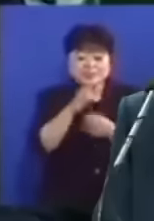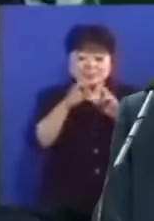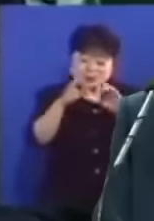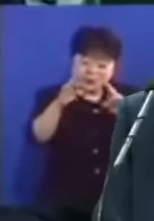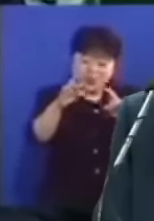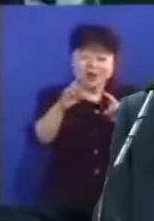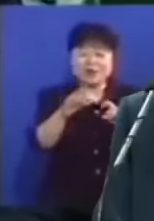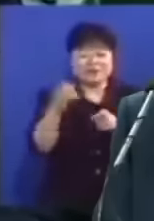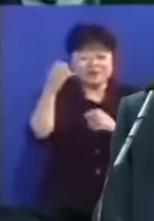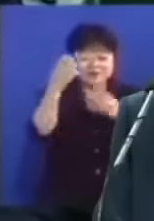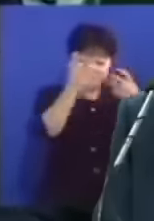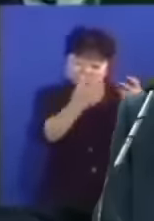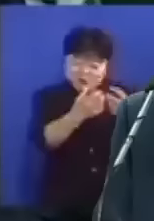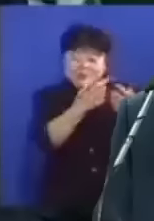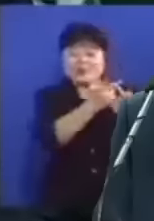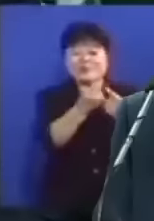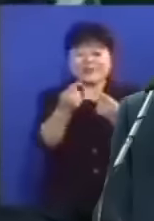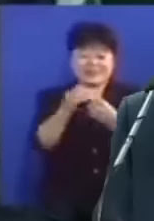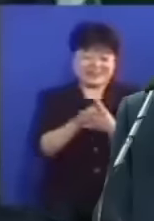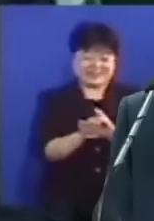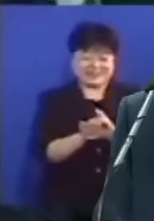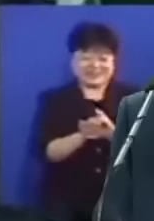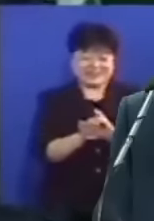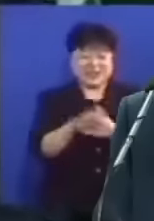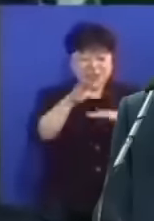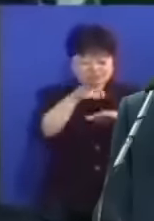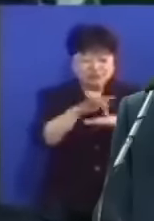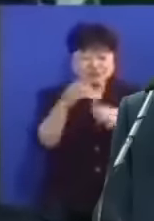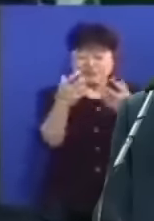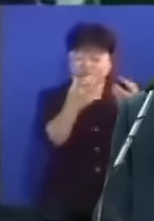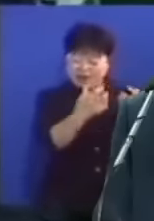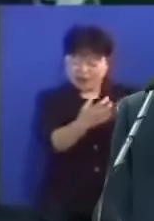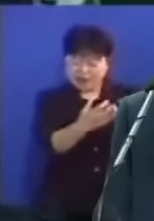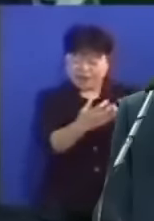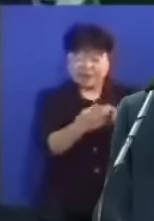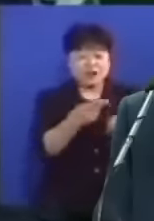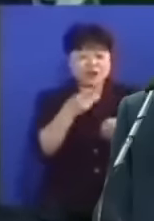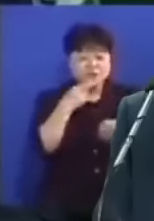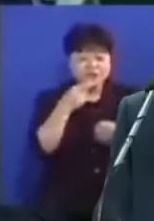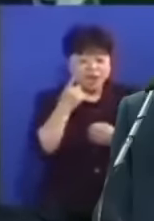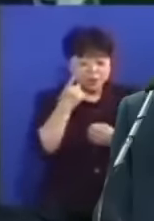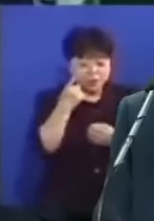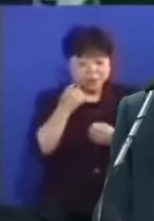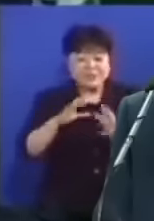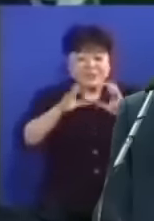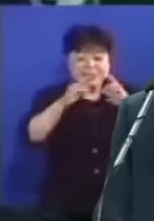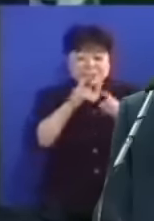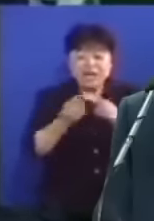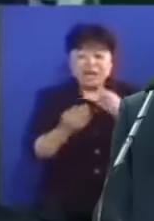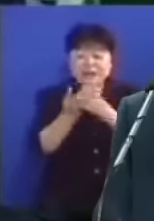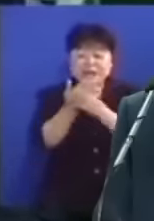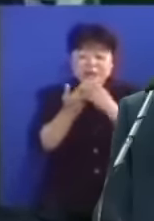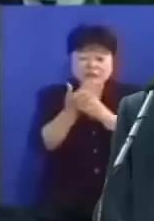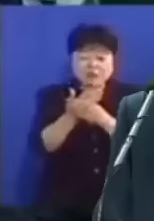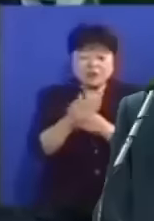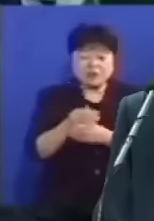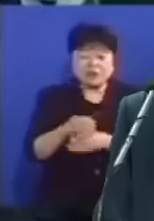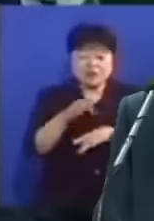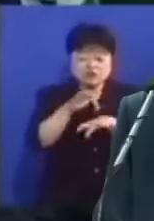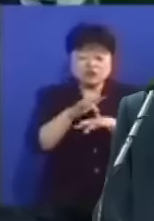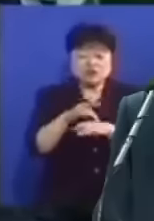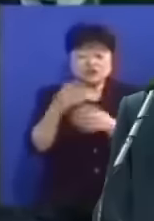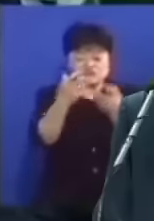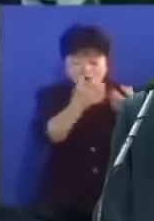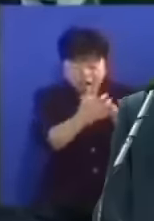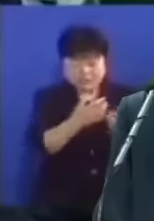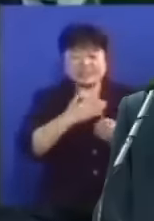나오면 그분 성령 충만한 줄 아십시오. 귀신이 꽉 들어찬지 안 들어찬지 알려면 세상 말이 자꾸 입에서 나오거든 귀신이